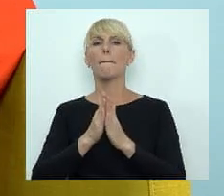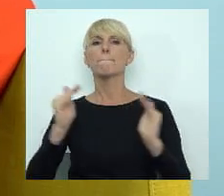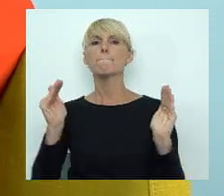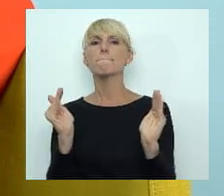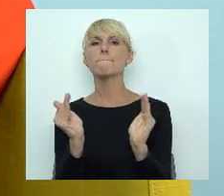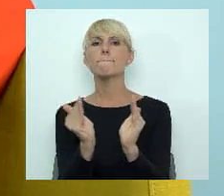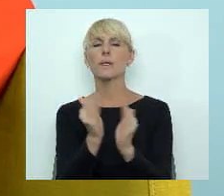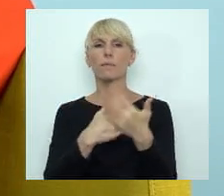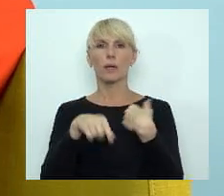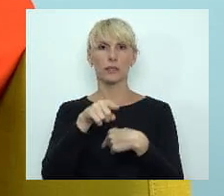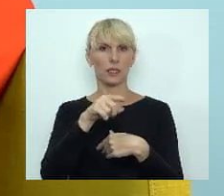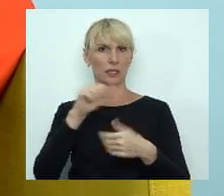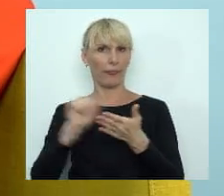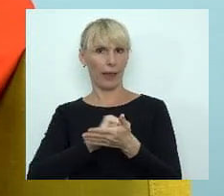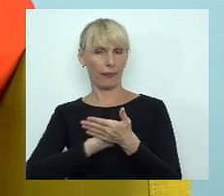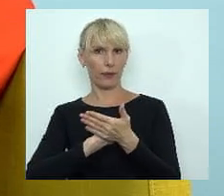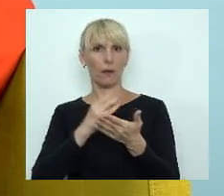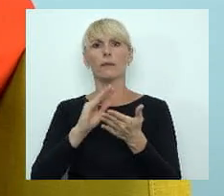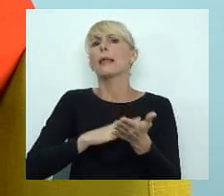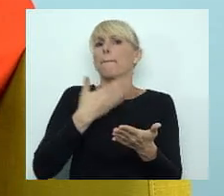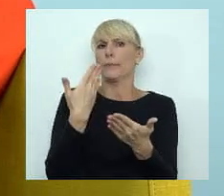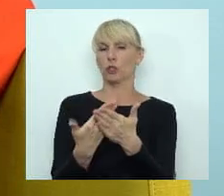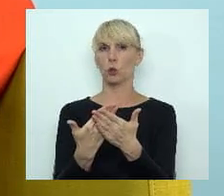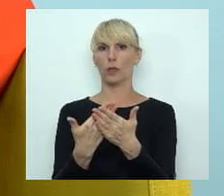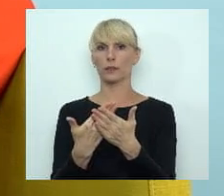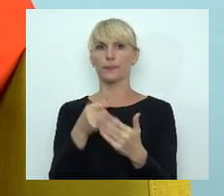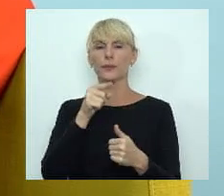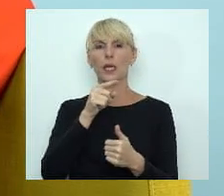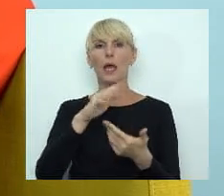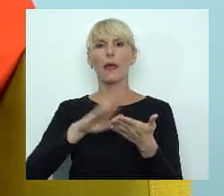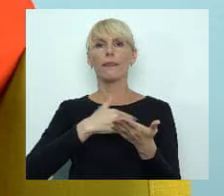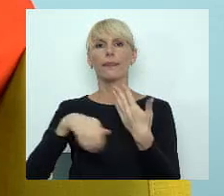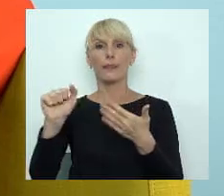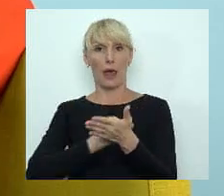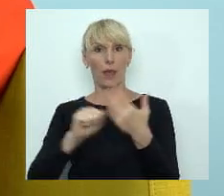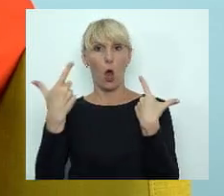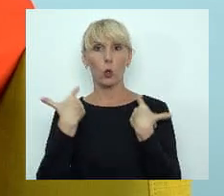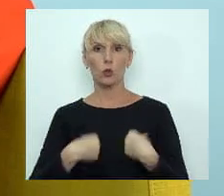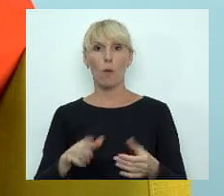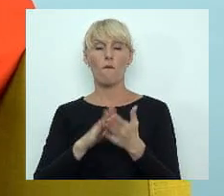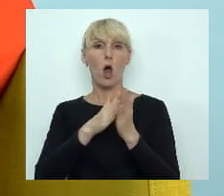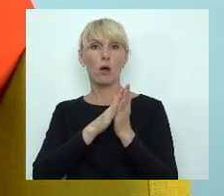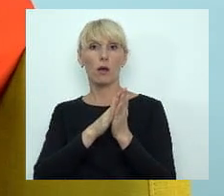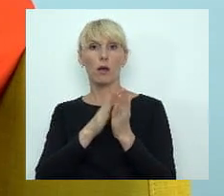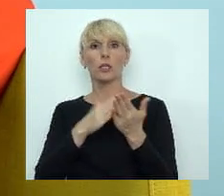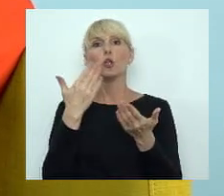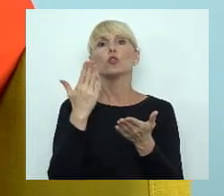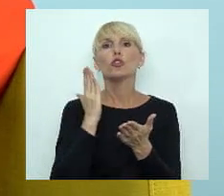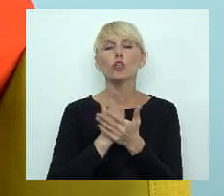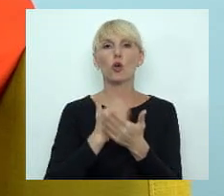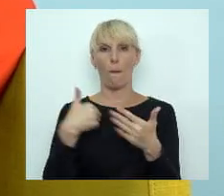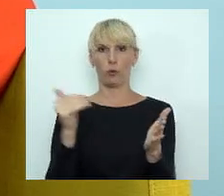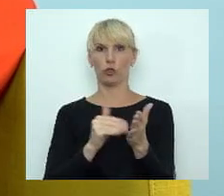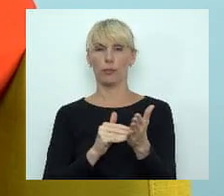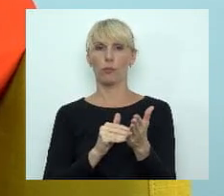danych i zasada niezbędności. Na prostym przykładzie, używam tak danych, w taki sposób i tyle danych, ile jest mi niezbędnych do